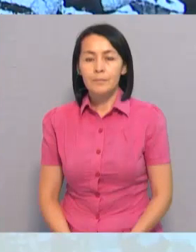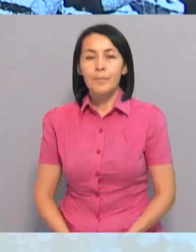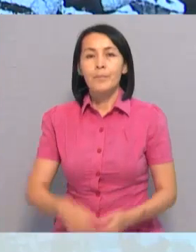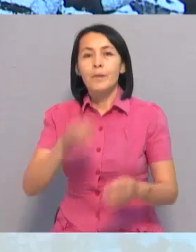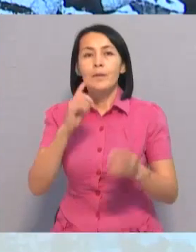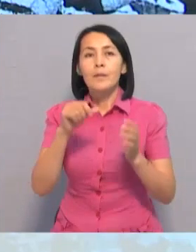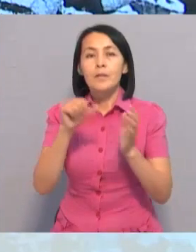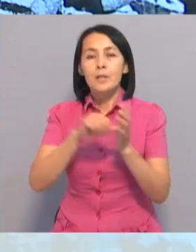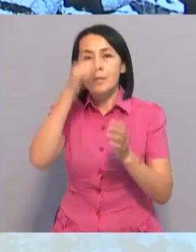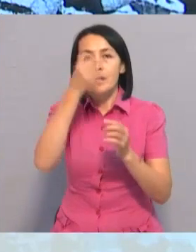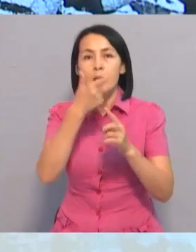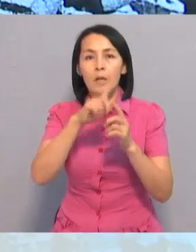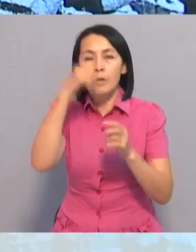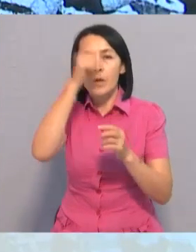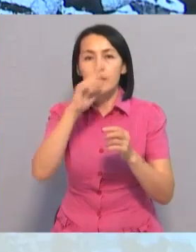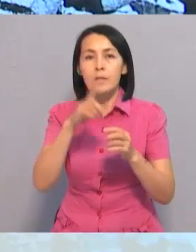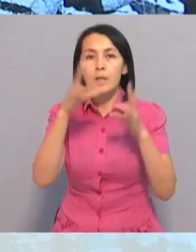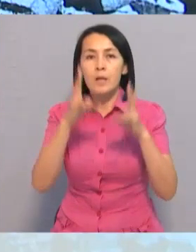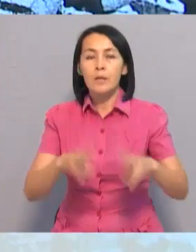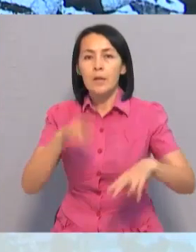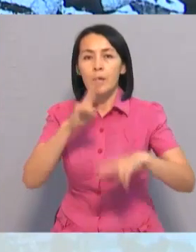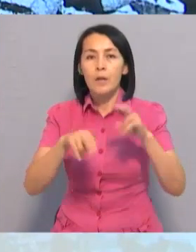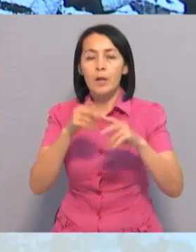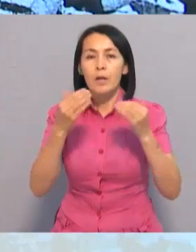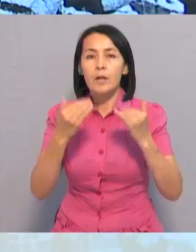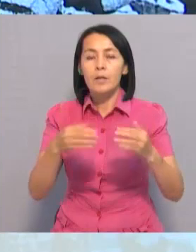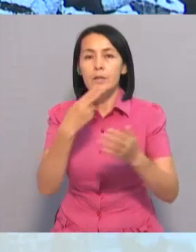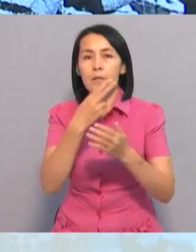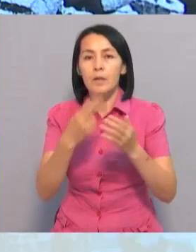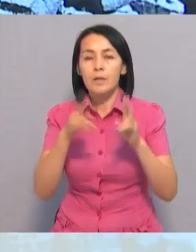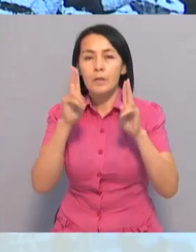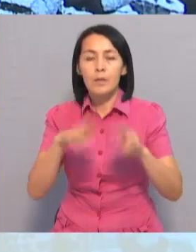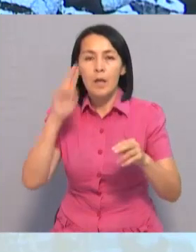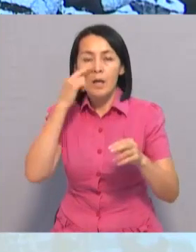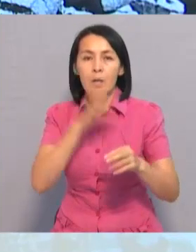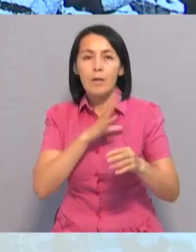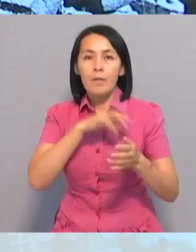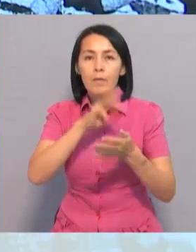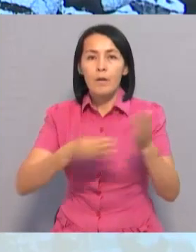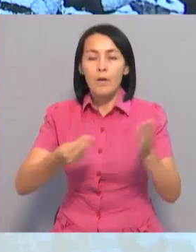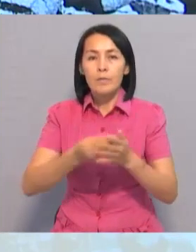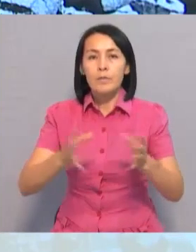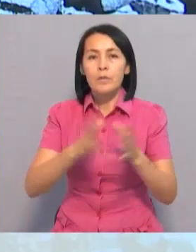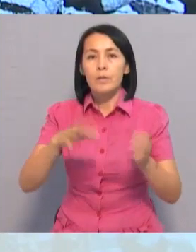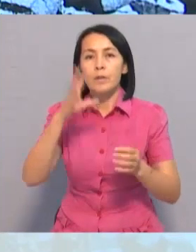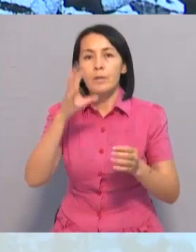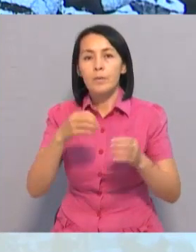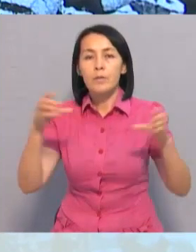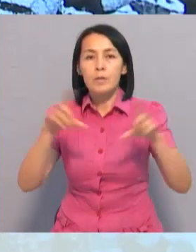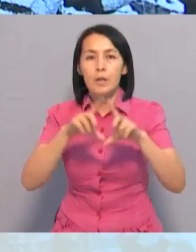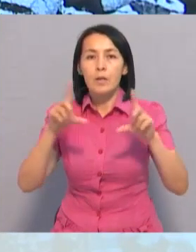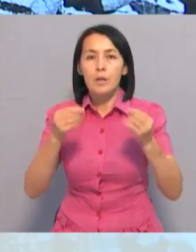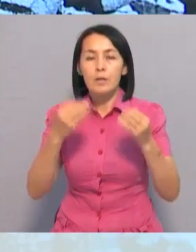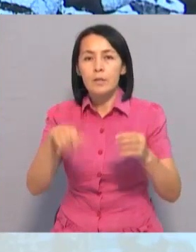За первые 6 месяцев этого года за нарушение строительных и архитектурных норм в Шымкенте было оштрафовано более 500 организаций